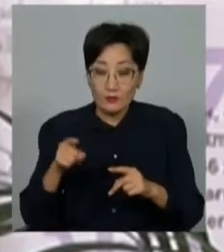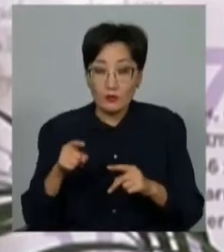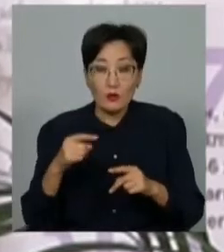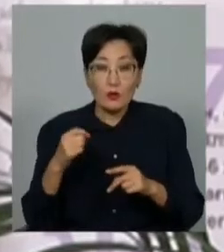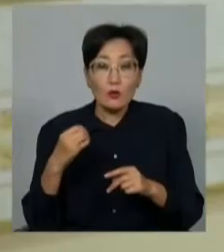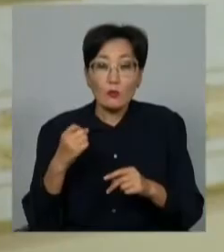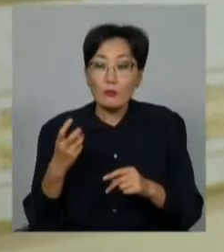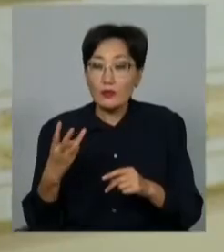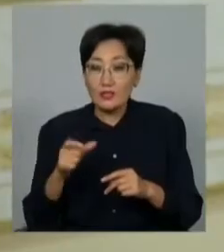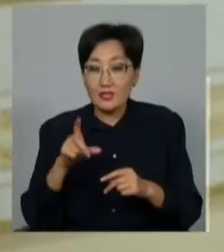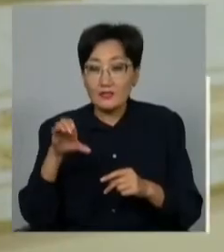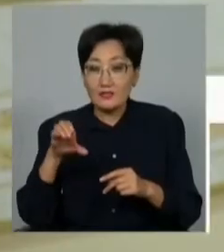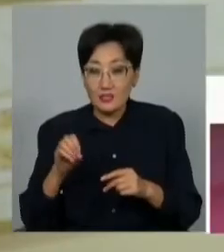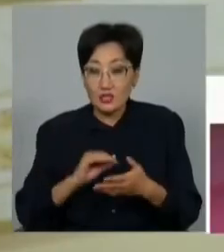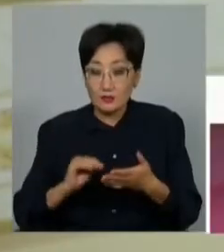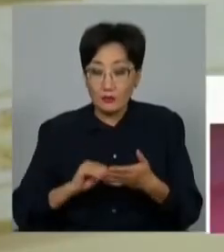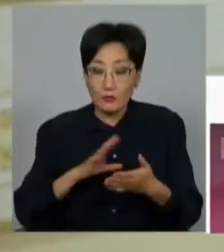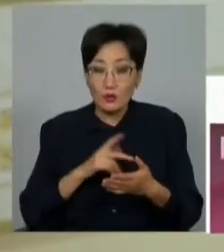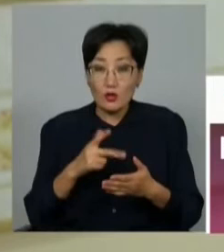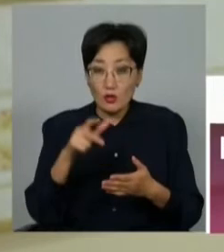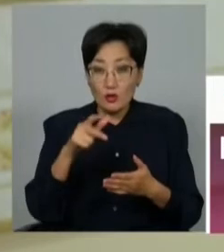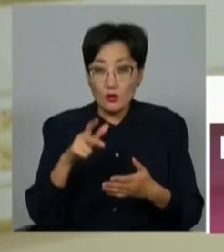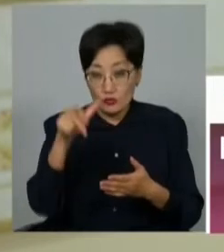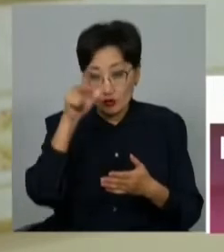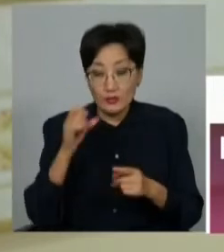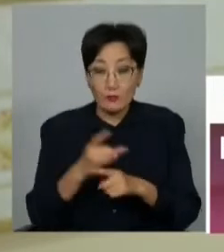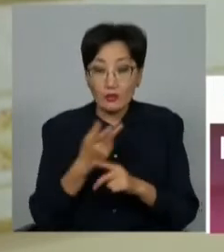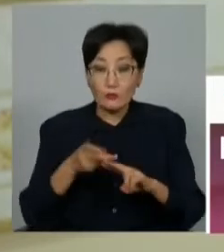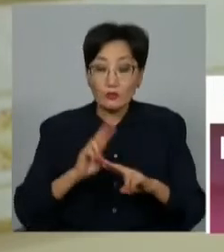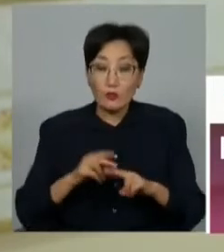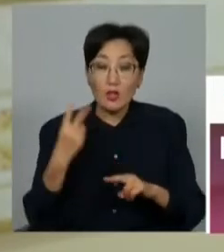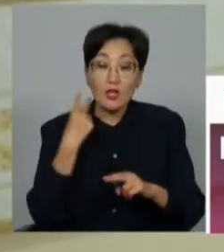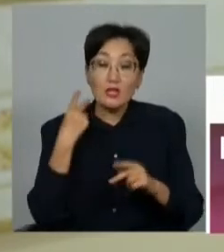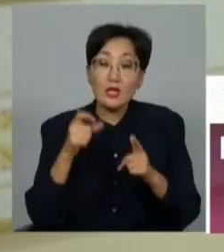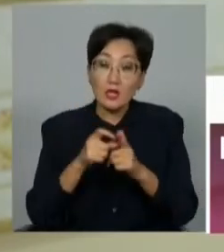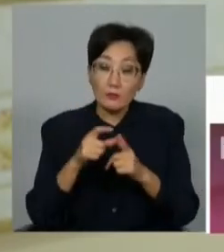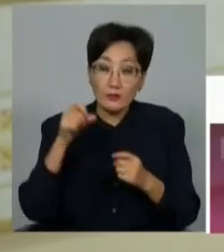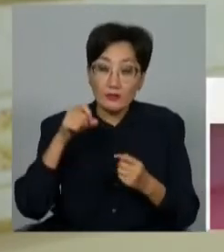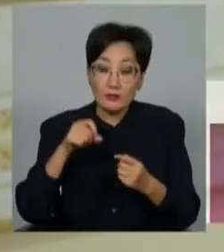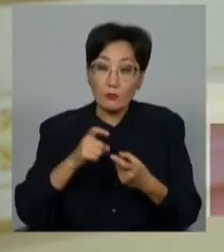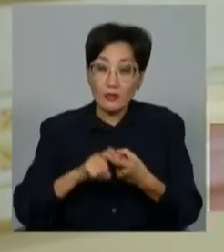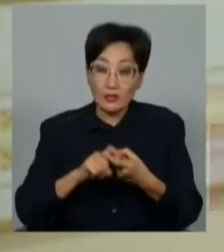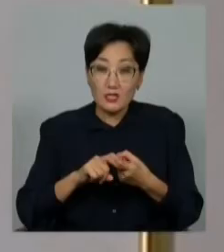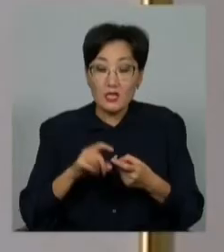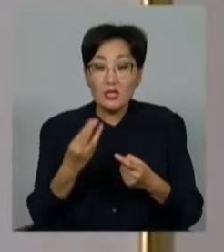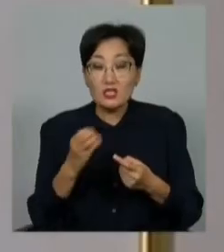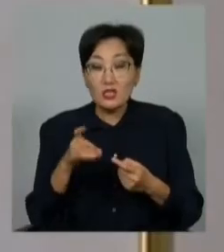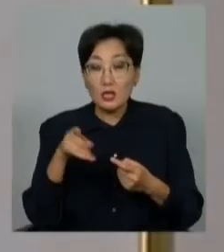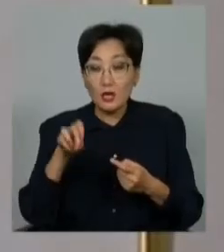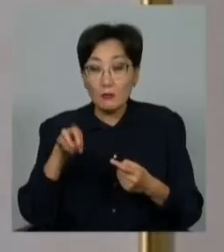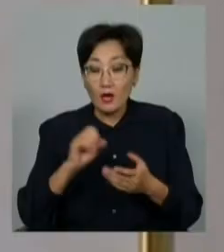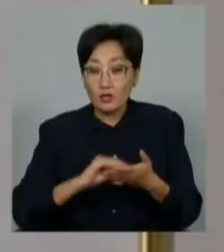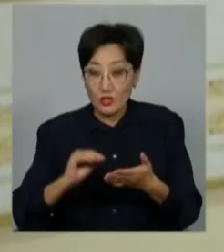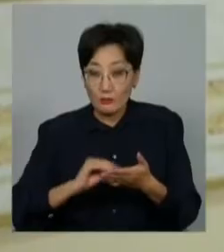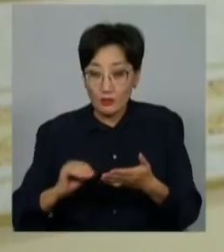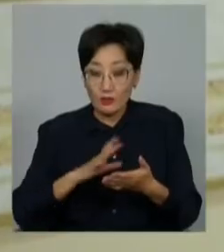жазып келгенбіз. 3 айда бір рет жалпы осындай латын қарпы бойынша шығарма алып тұрамыз.